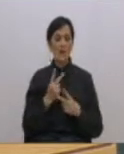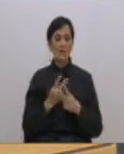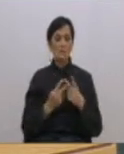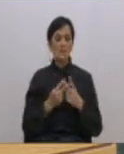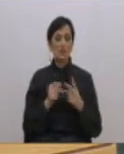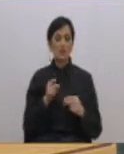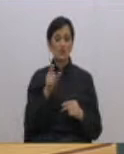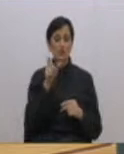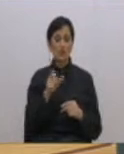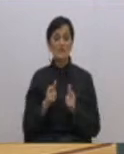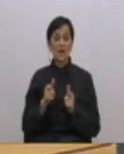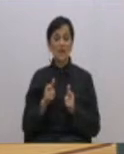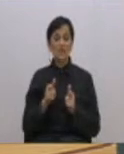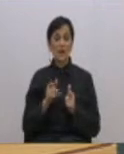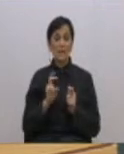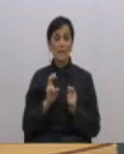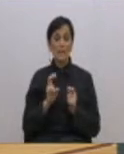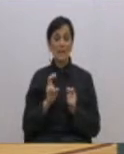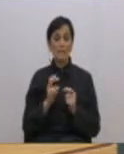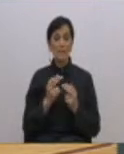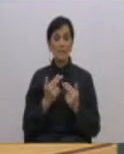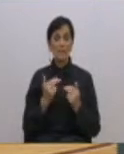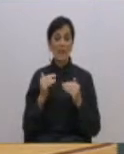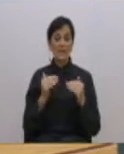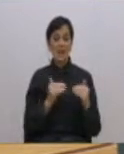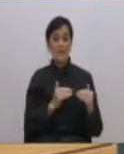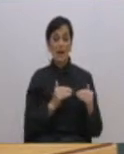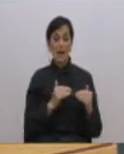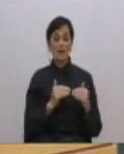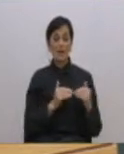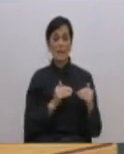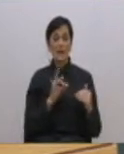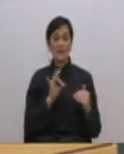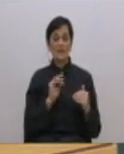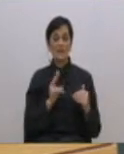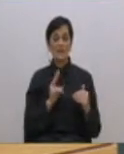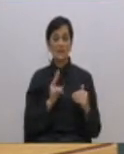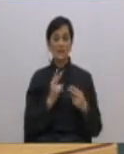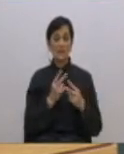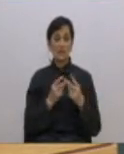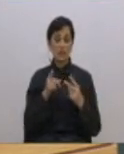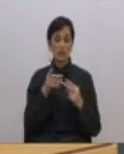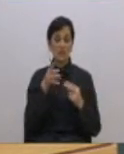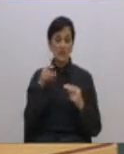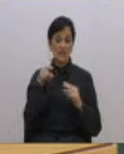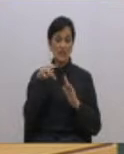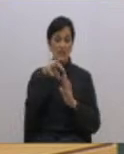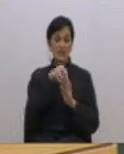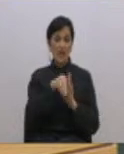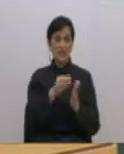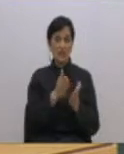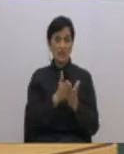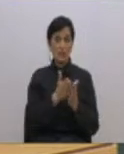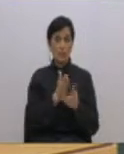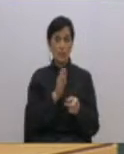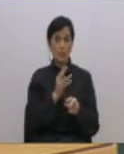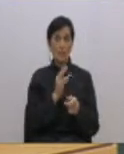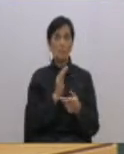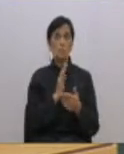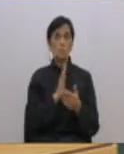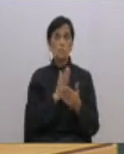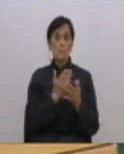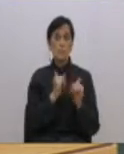რომლებიც გათავისუფლებისა დაბალი რისკის თავისუფლების აღკვეთის დაწესებულებაში იმყოფებიან,